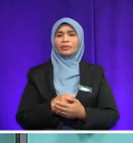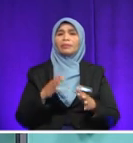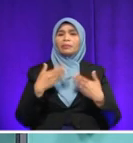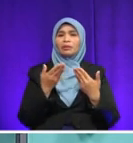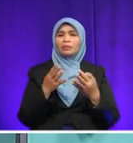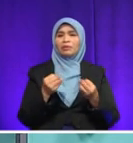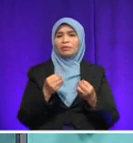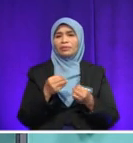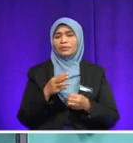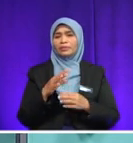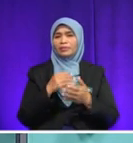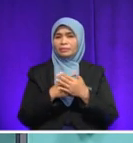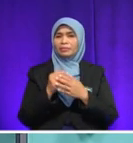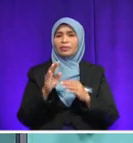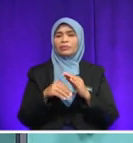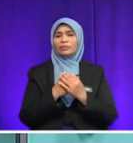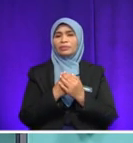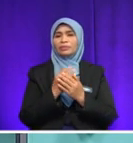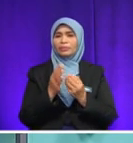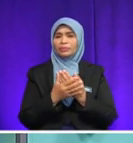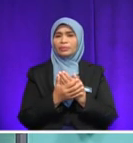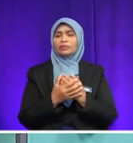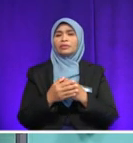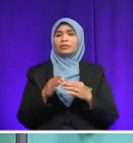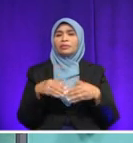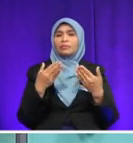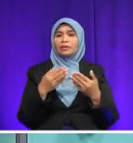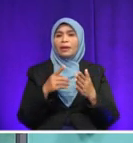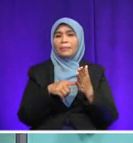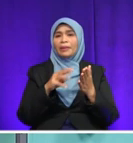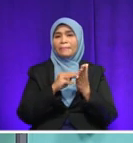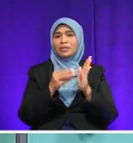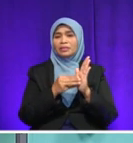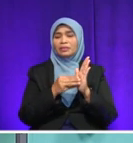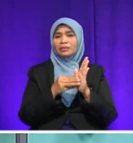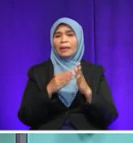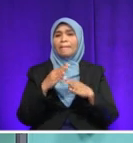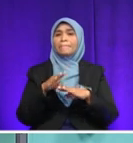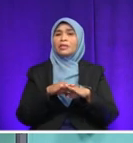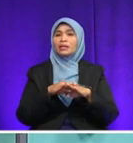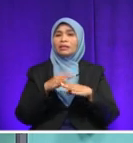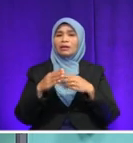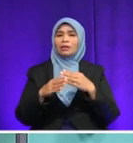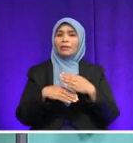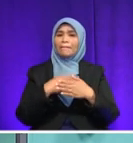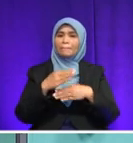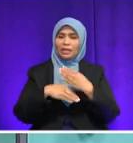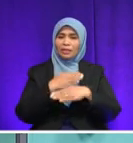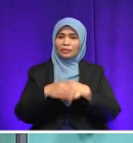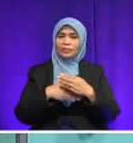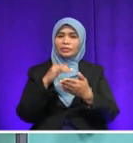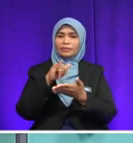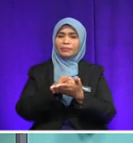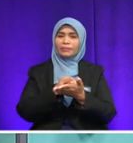kita ndak wudhu ya oke so mari kita tengok Apa maksud menyapu balutan tersebut